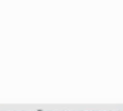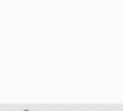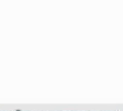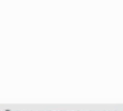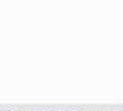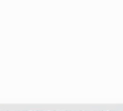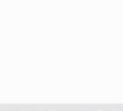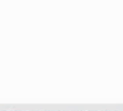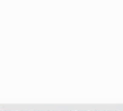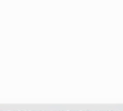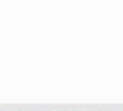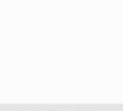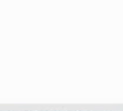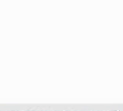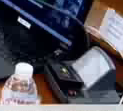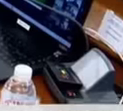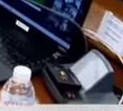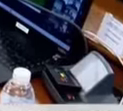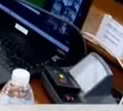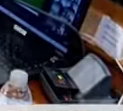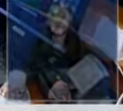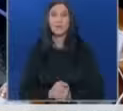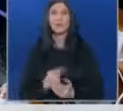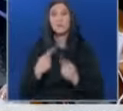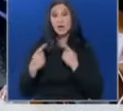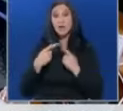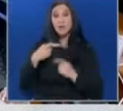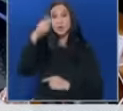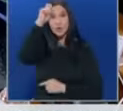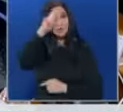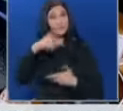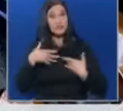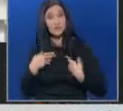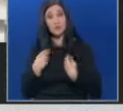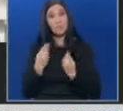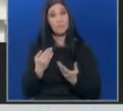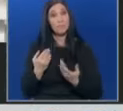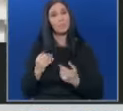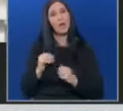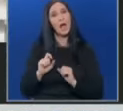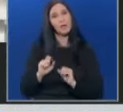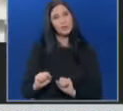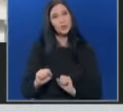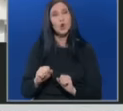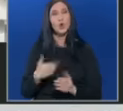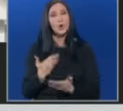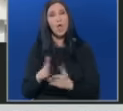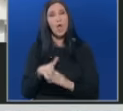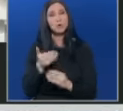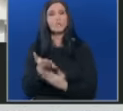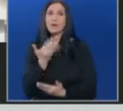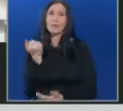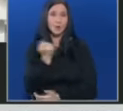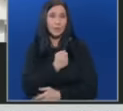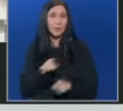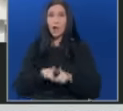Бойко. Банка, да. В разговора Иван Гешев иска да му бъде гарантирано, че ако подаде оставка, няма да бъде убит, както